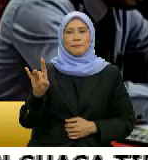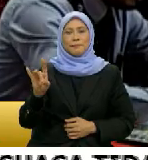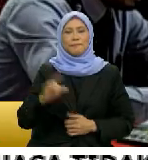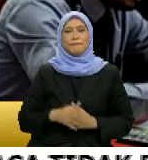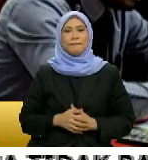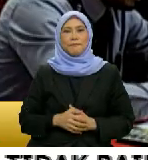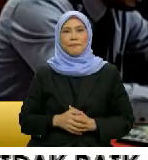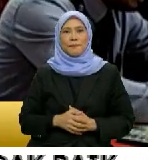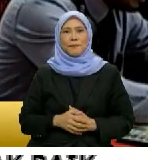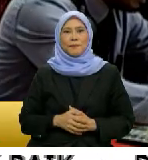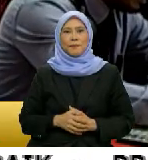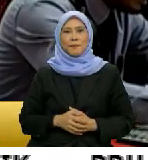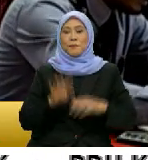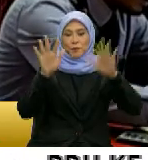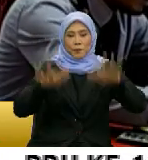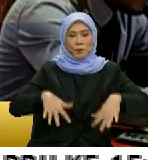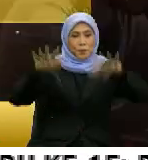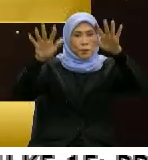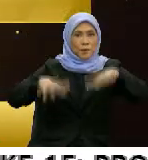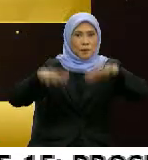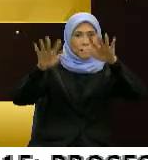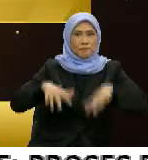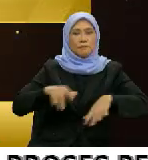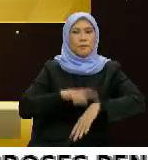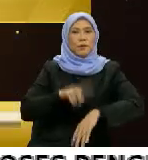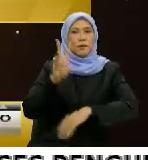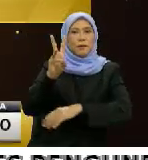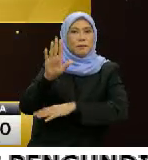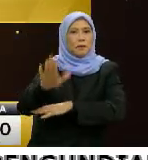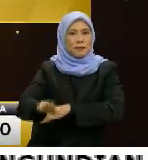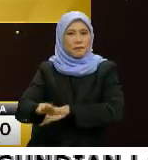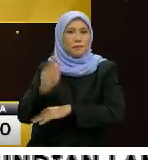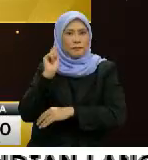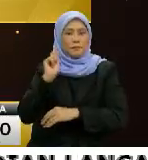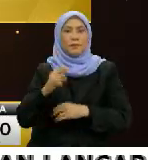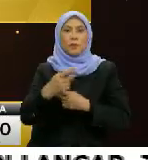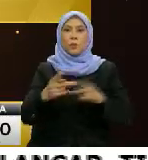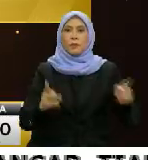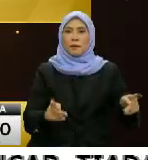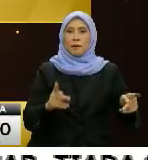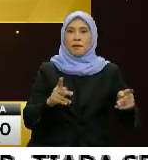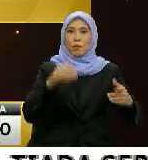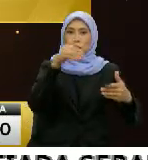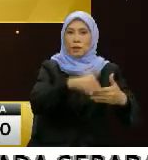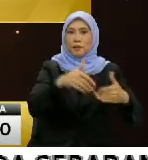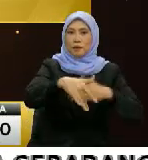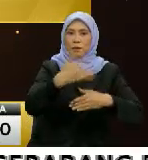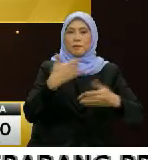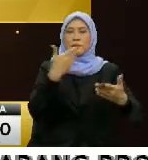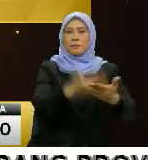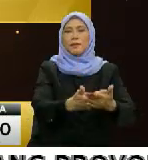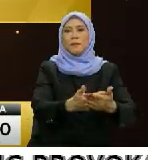sekitar ini hujan telah turun sejak jam 6 Petang di awal telah tiba